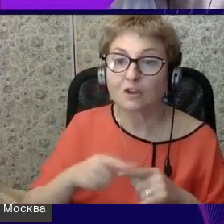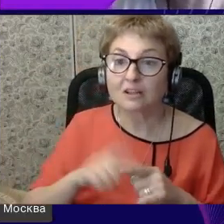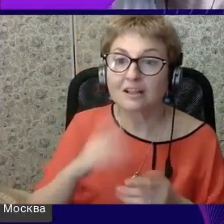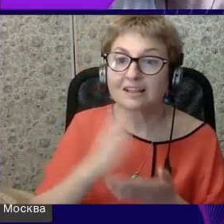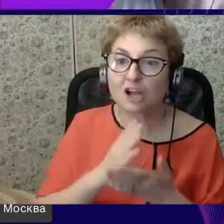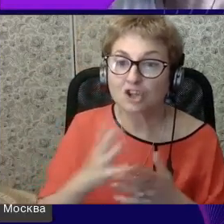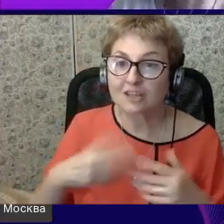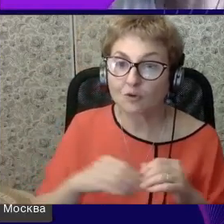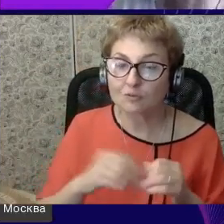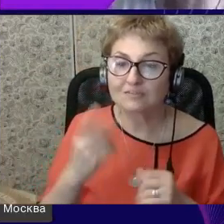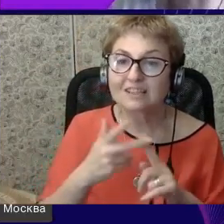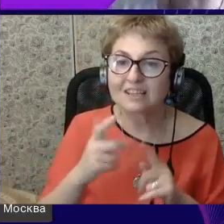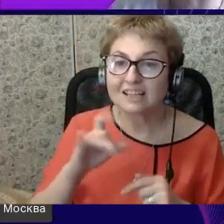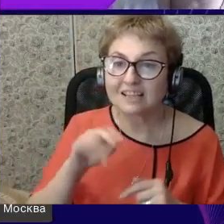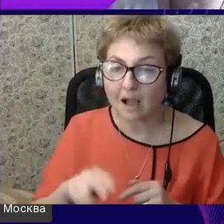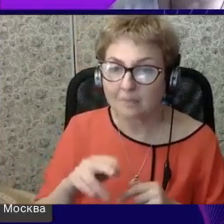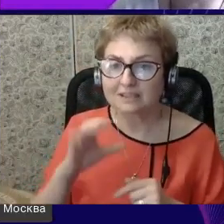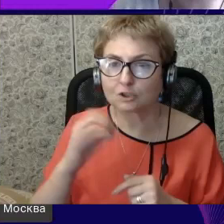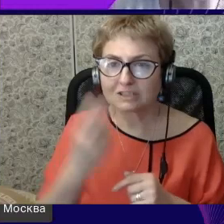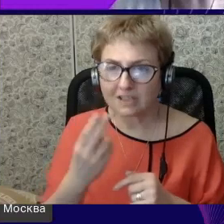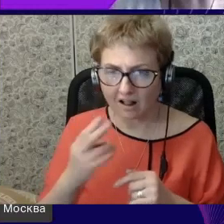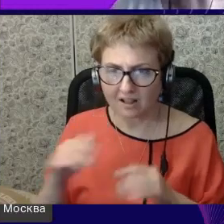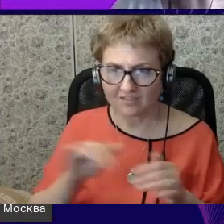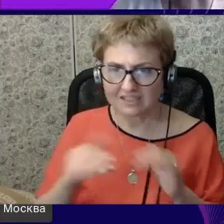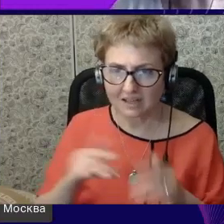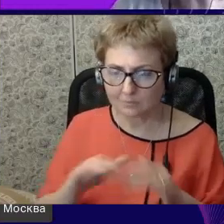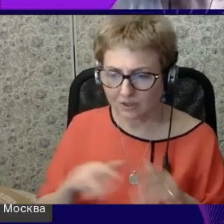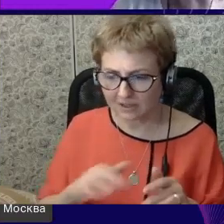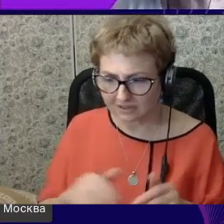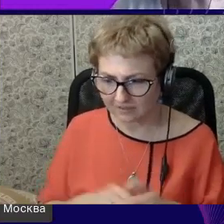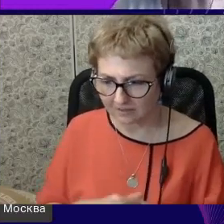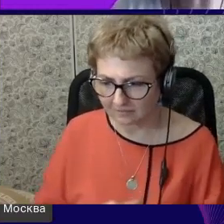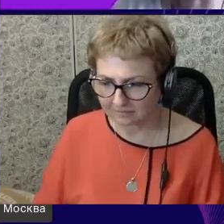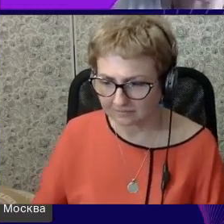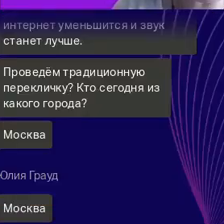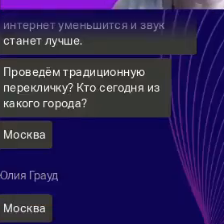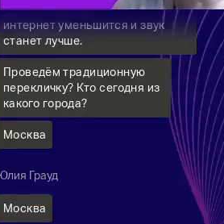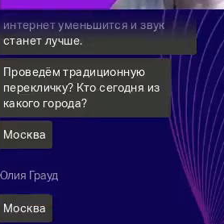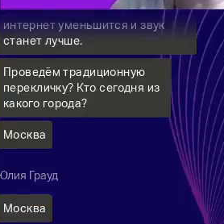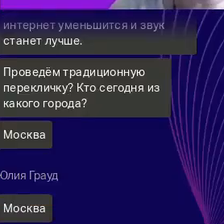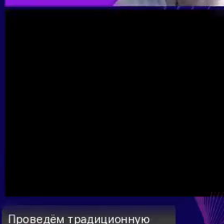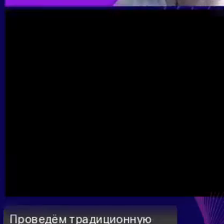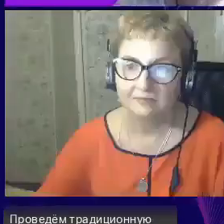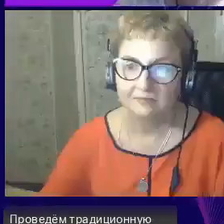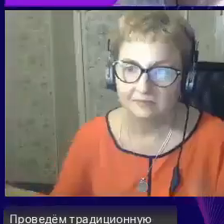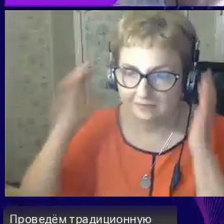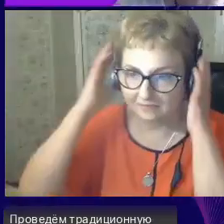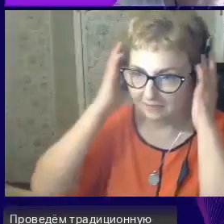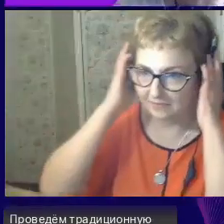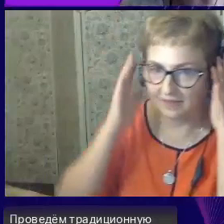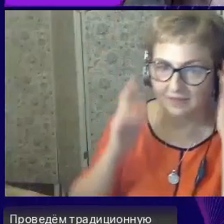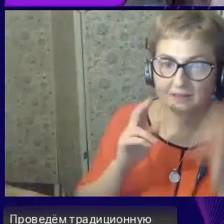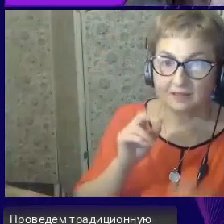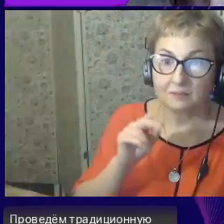И это опять-таки нахождение в обществе. Вот. Третьим этапом стали виды спорта с социальным взаимодействием. То есть та же